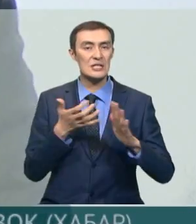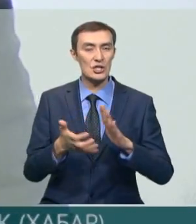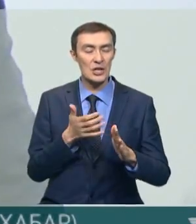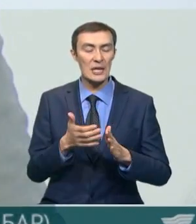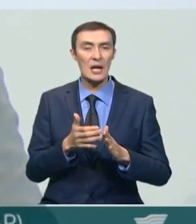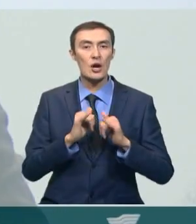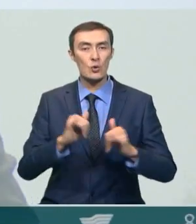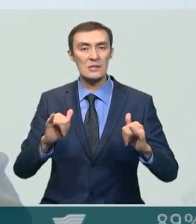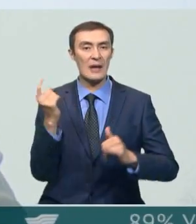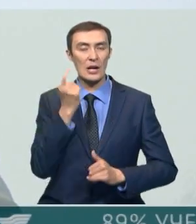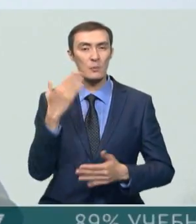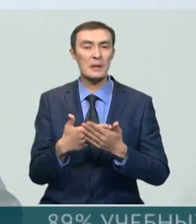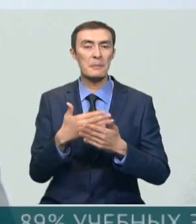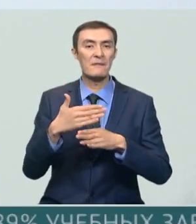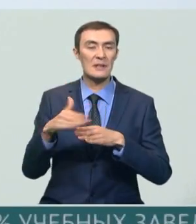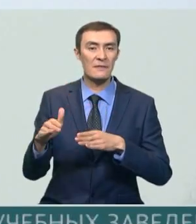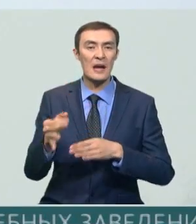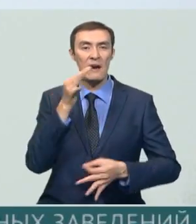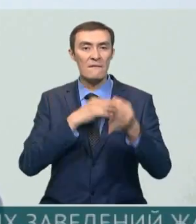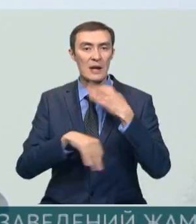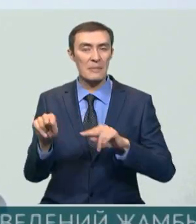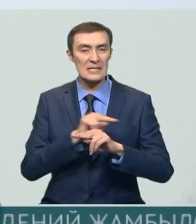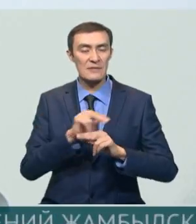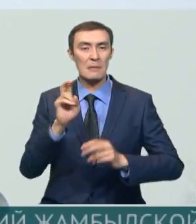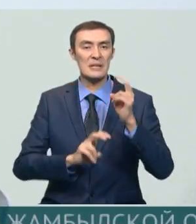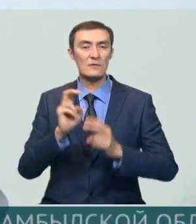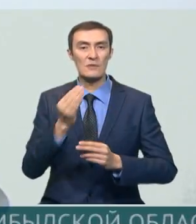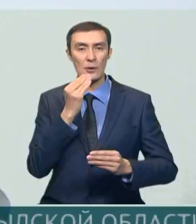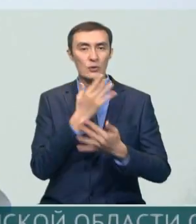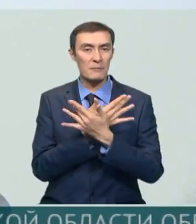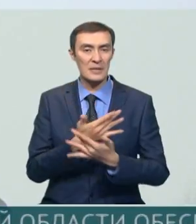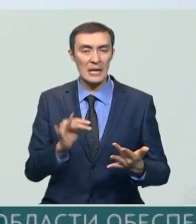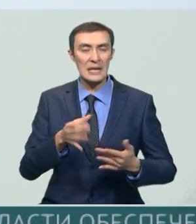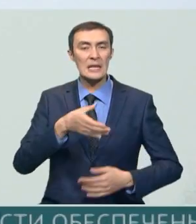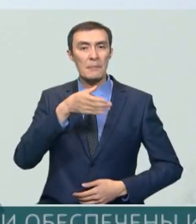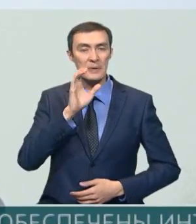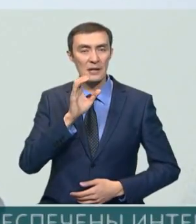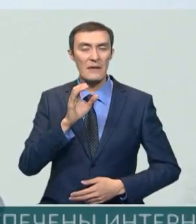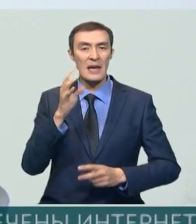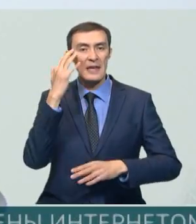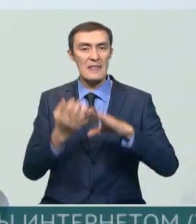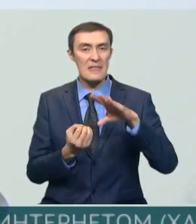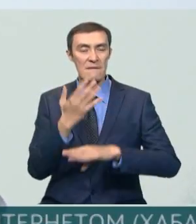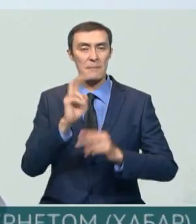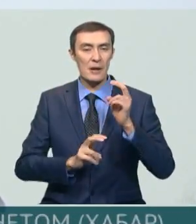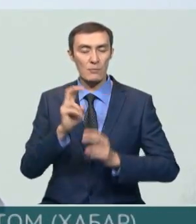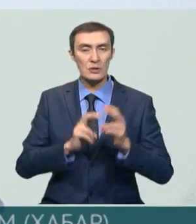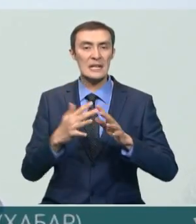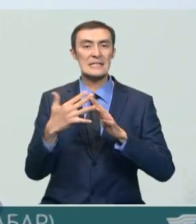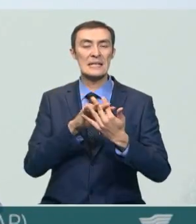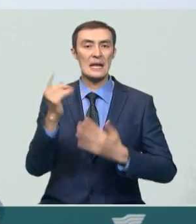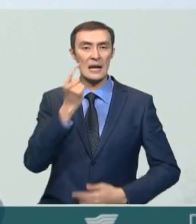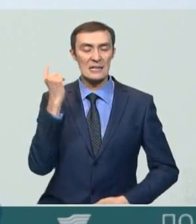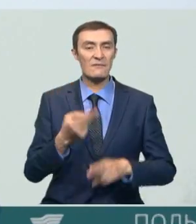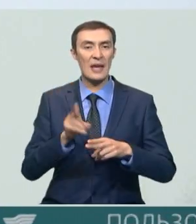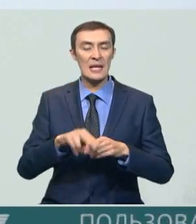темпов роста в таких отраслях, как фармацевтика, производство продуктов питания и напитков, нефтепереработка, сельское хозяйство. В